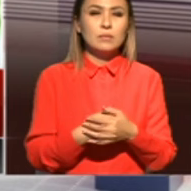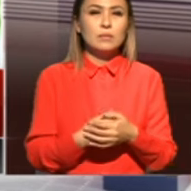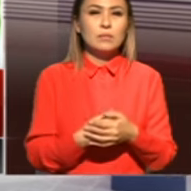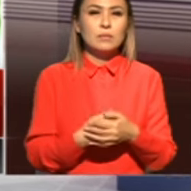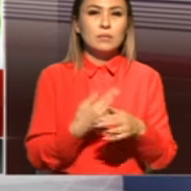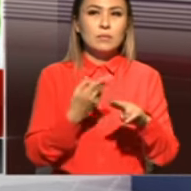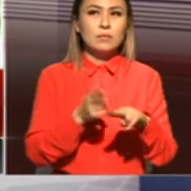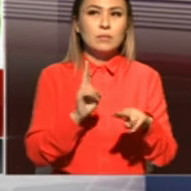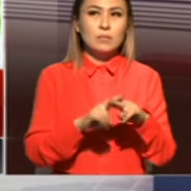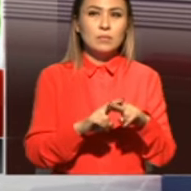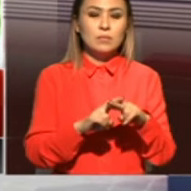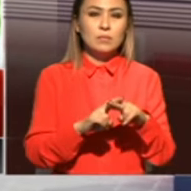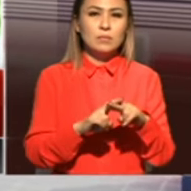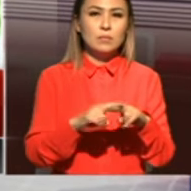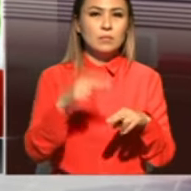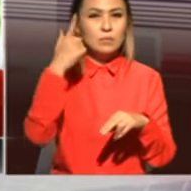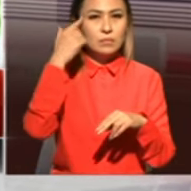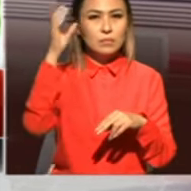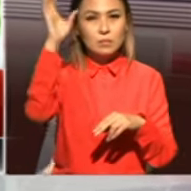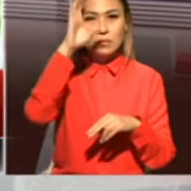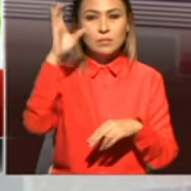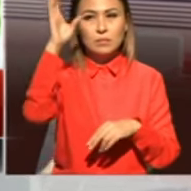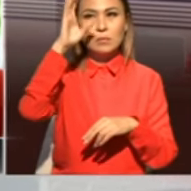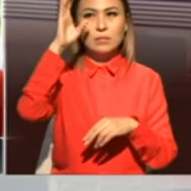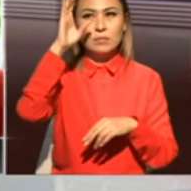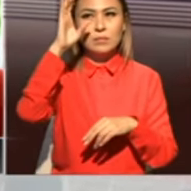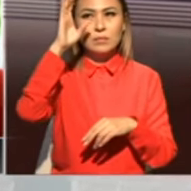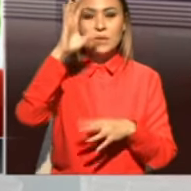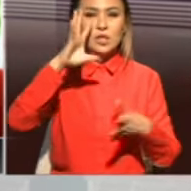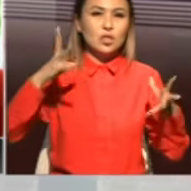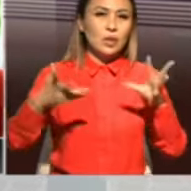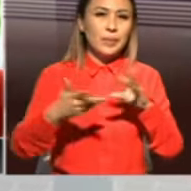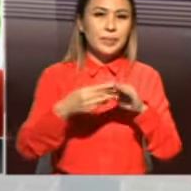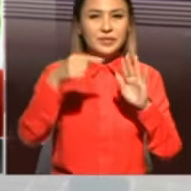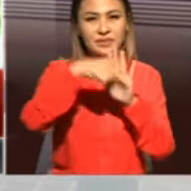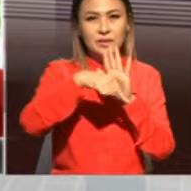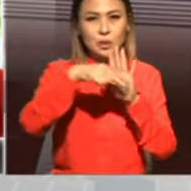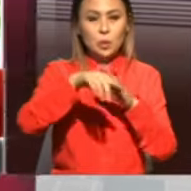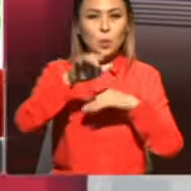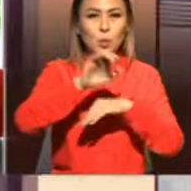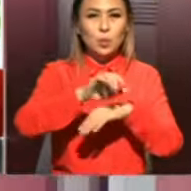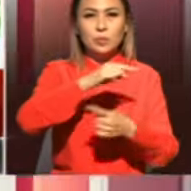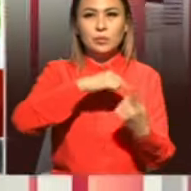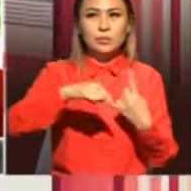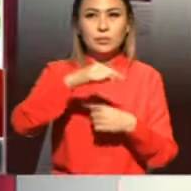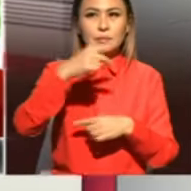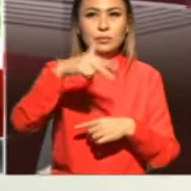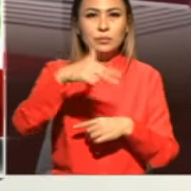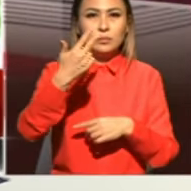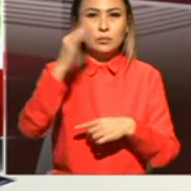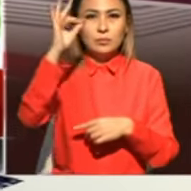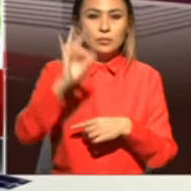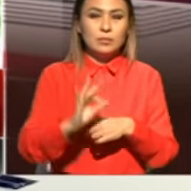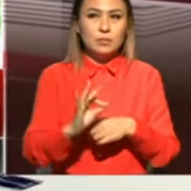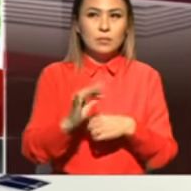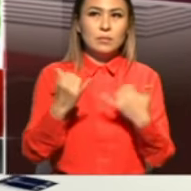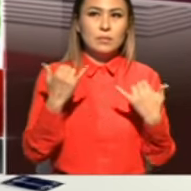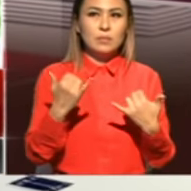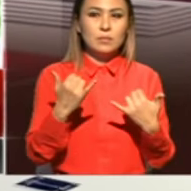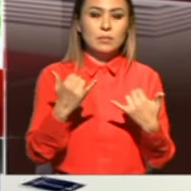сол Қырғызстан мен Өзбекстанның жаңағы жалпы ішкі өнімнің 33% құрап отыр